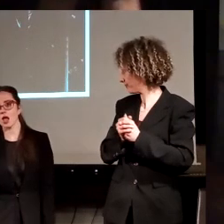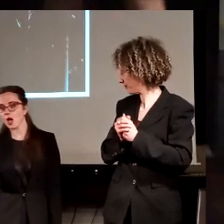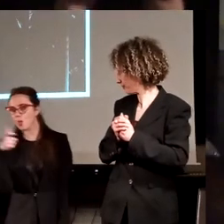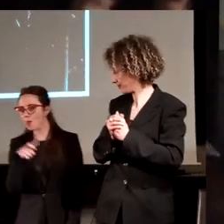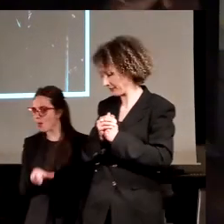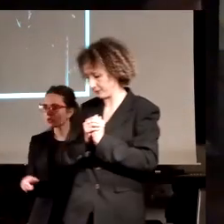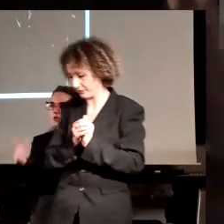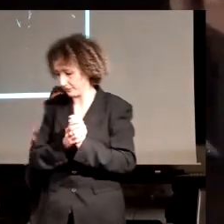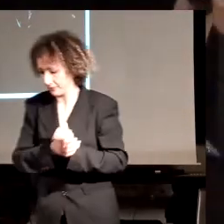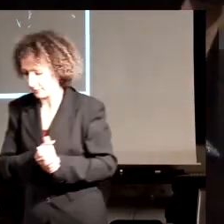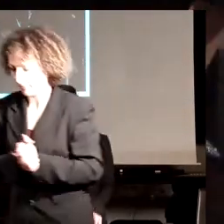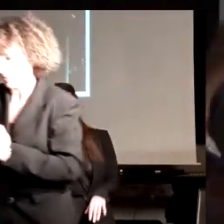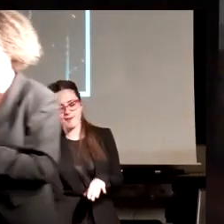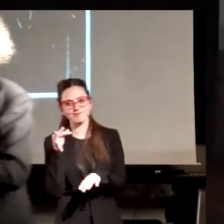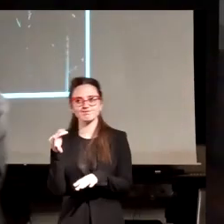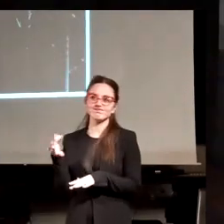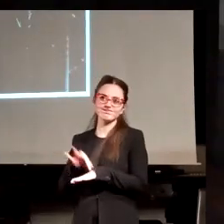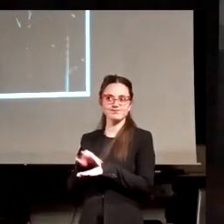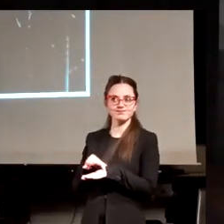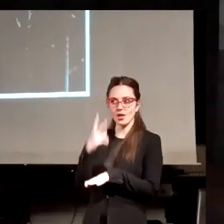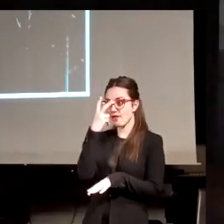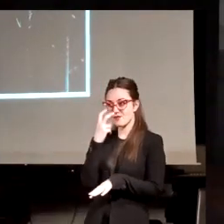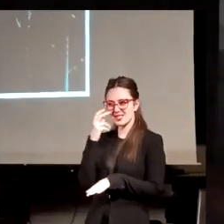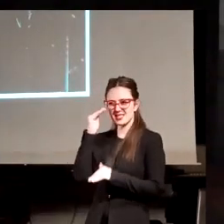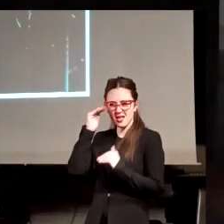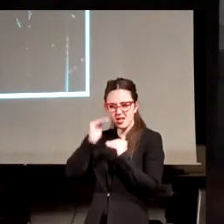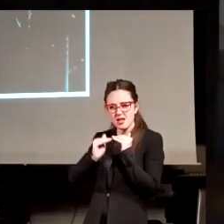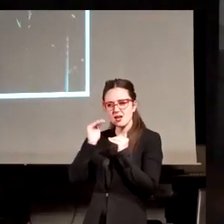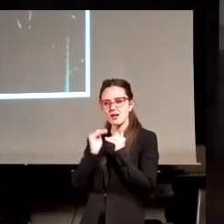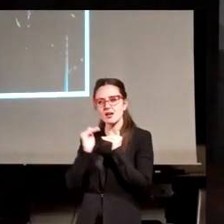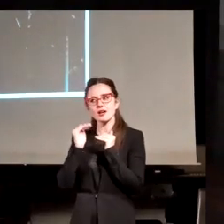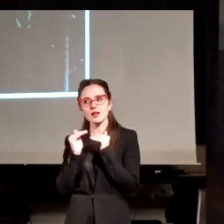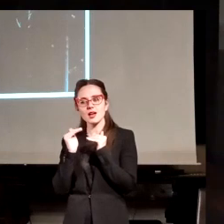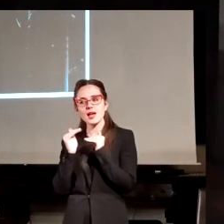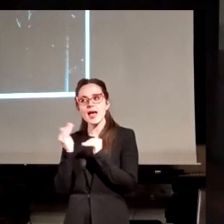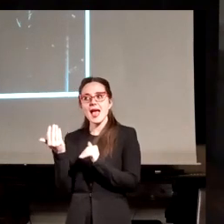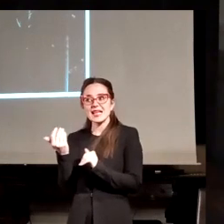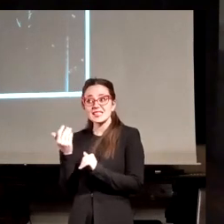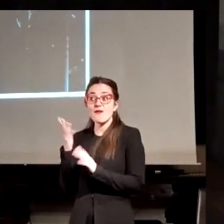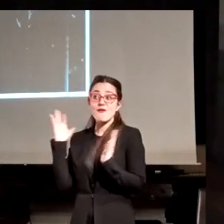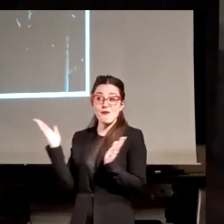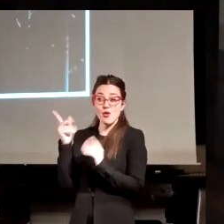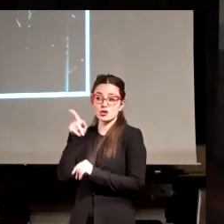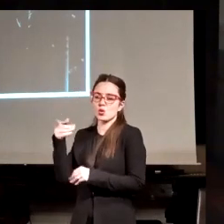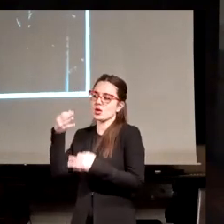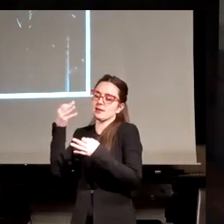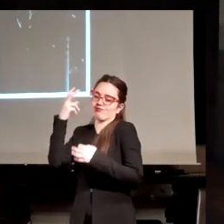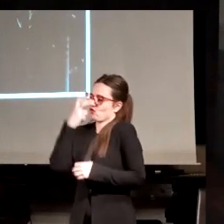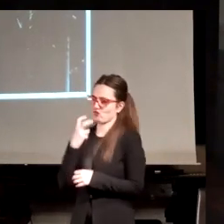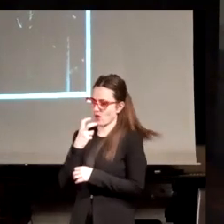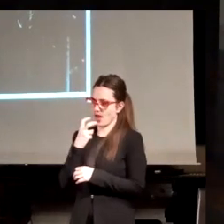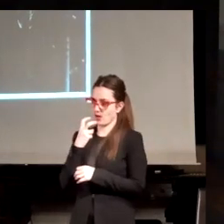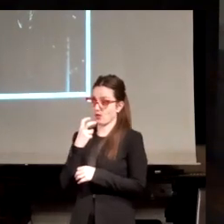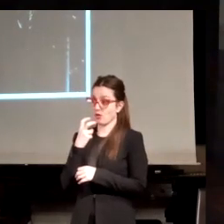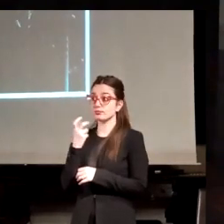stava perdendo la vista e temeva di di diventare cieco perché i borges